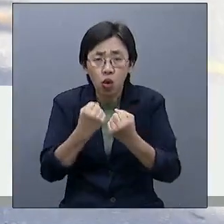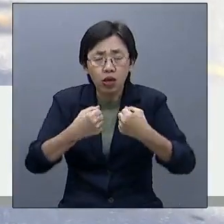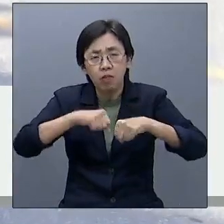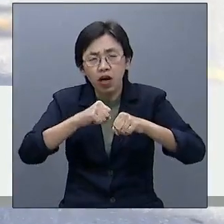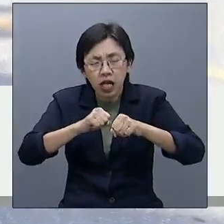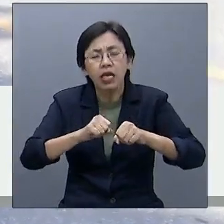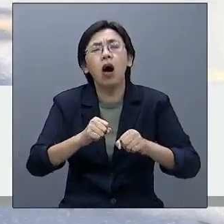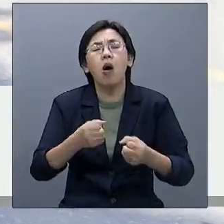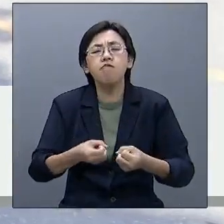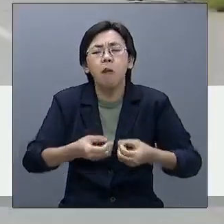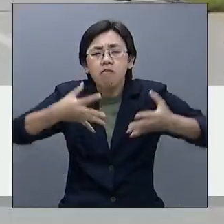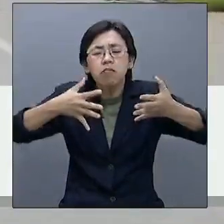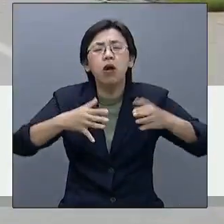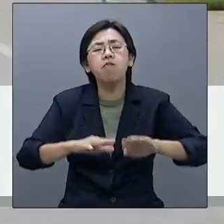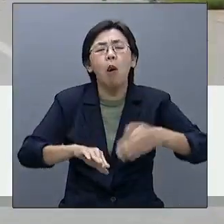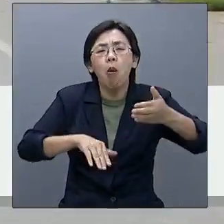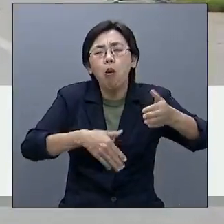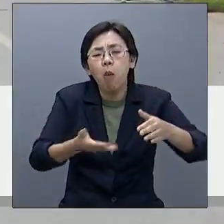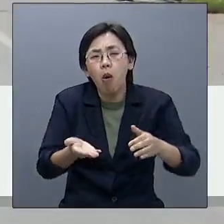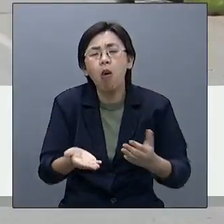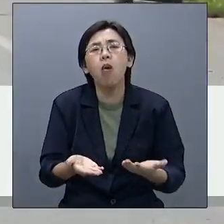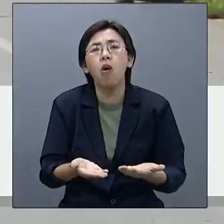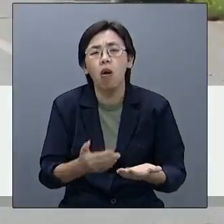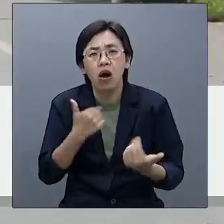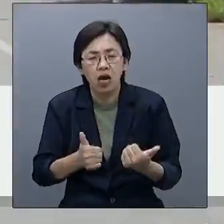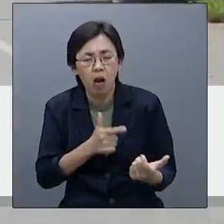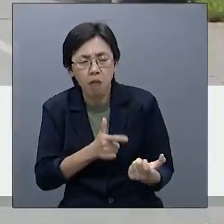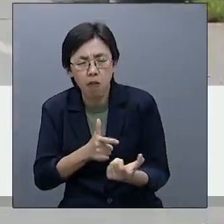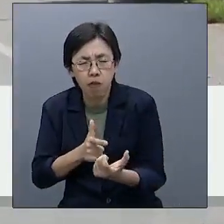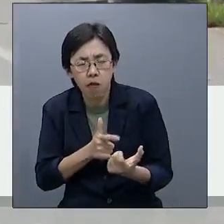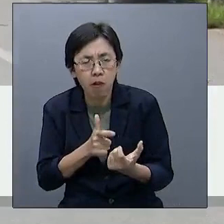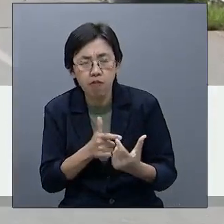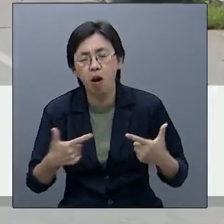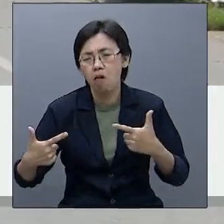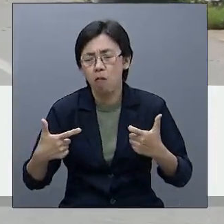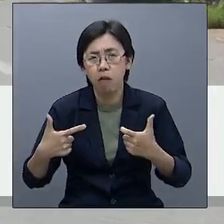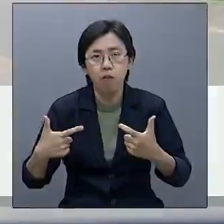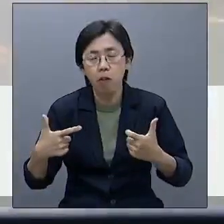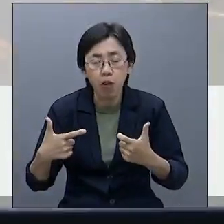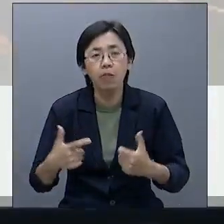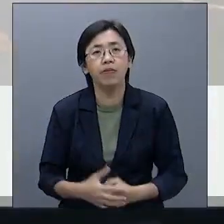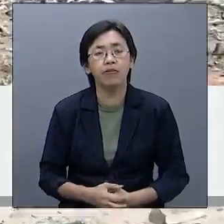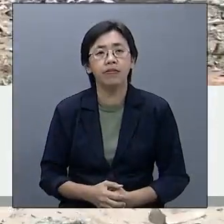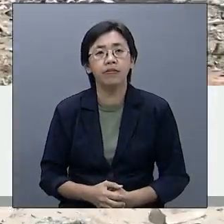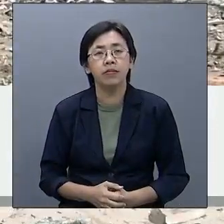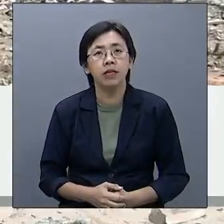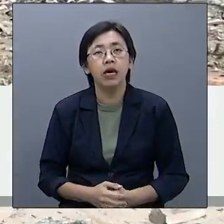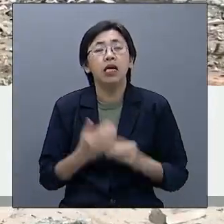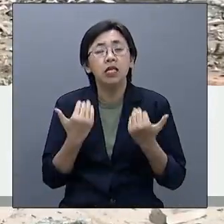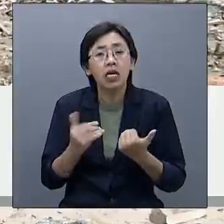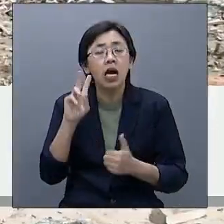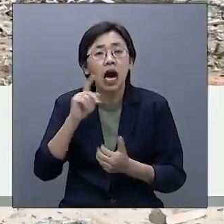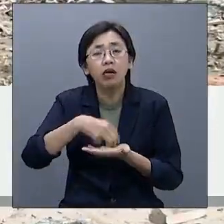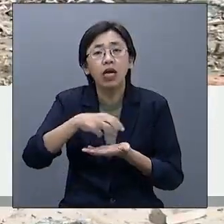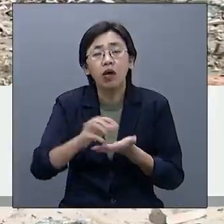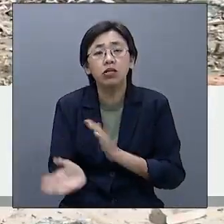ยนต์ของเจ้าหน้าที่เสียหายก่อนที่จะใช้อาวุธสงครามจริงๆแล้วมีการปะทะกันอย่างที่รายงานไปล่าสุดมีรายงาน